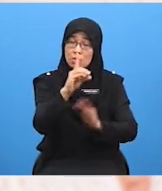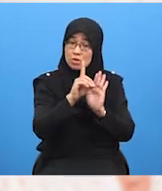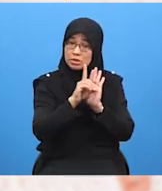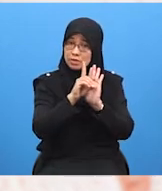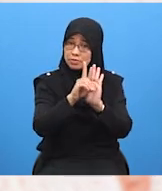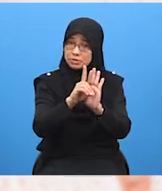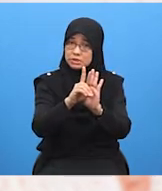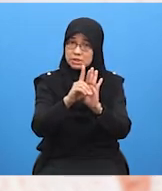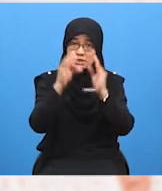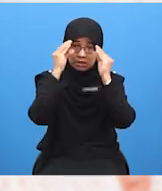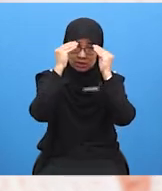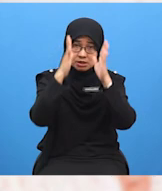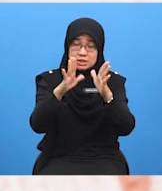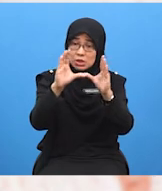sediakan.